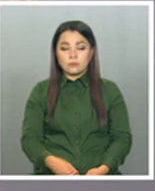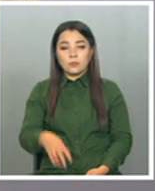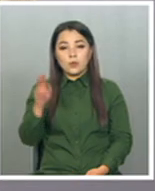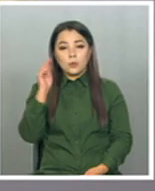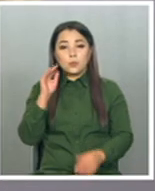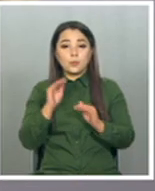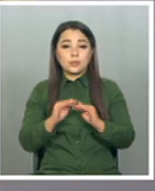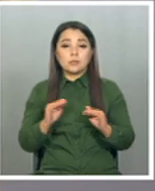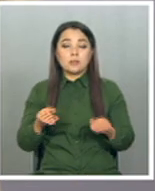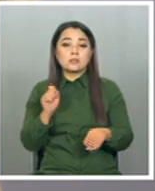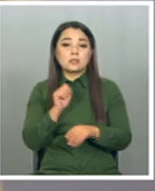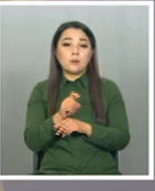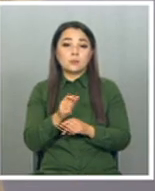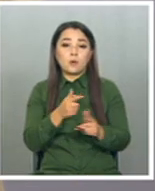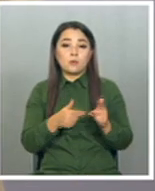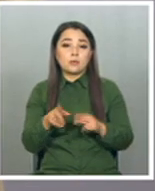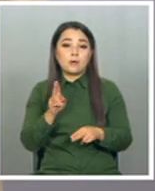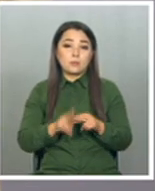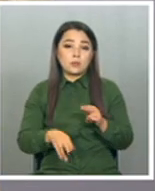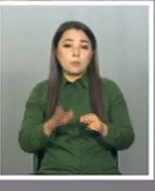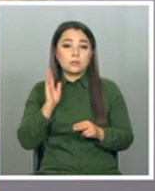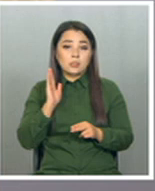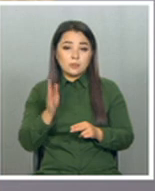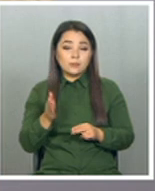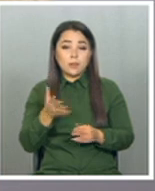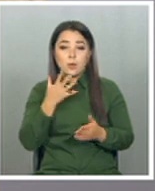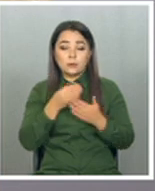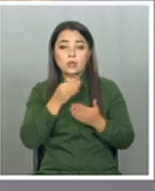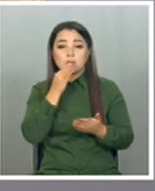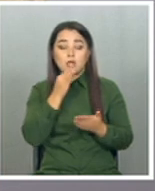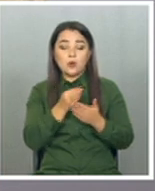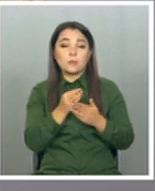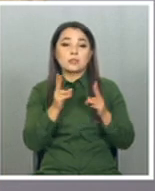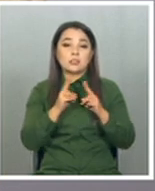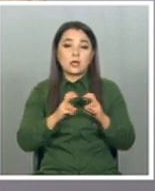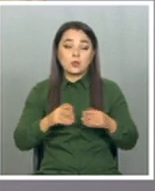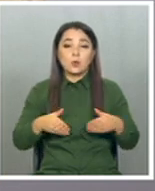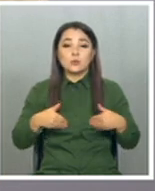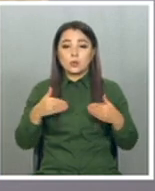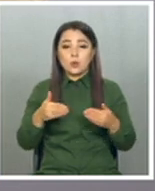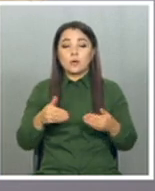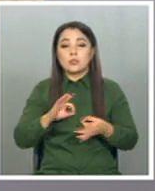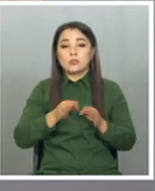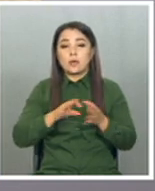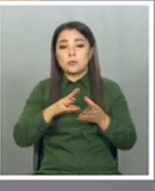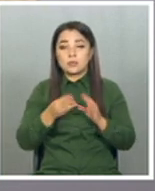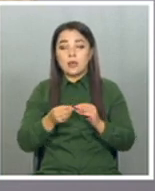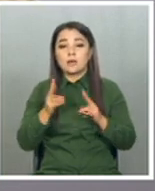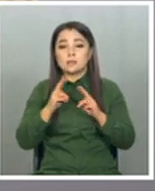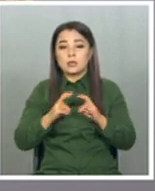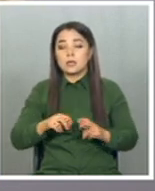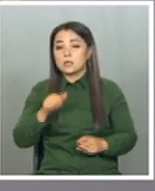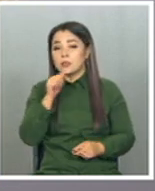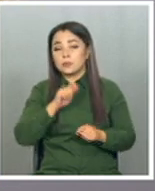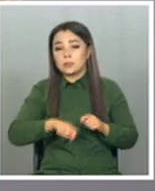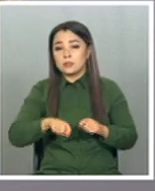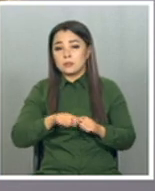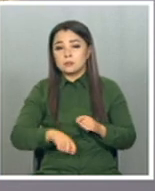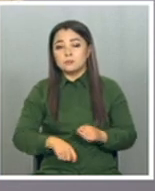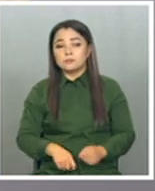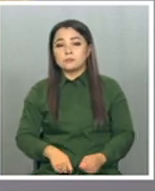Оқушылар, тапсырманы орындап болсаңыздар, өз жауаптарыңызды ұсынылған нұсқамен салыстырып көріңіздер.